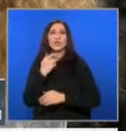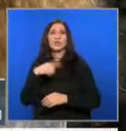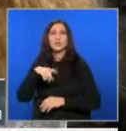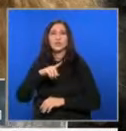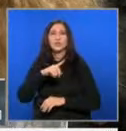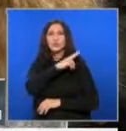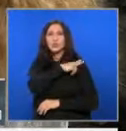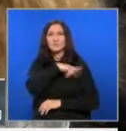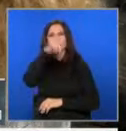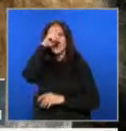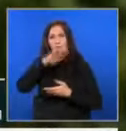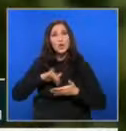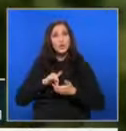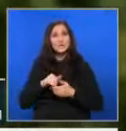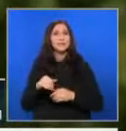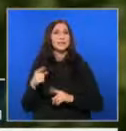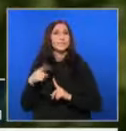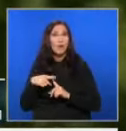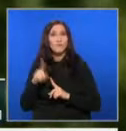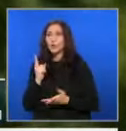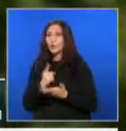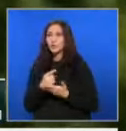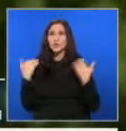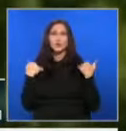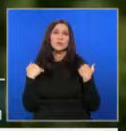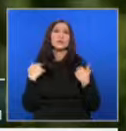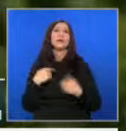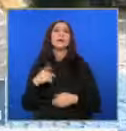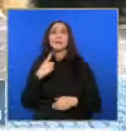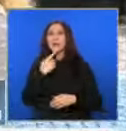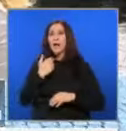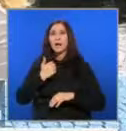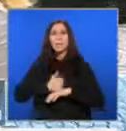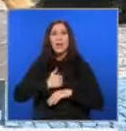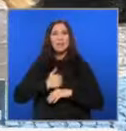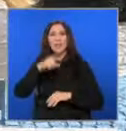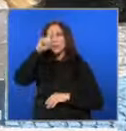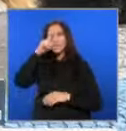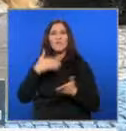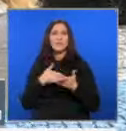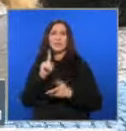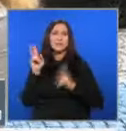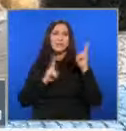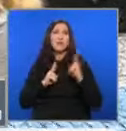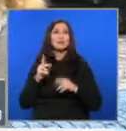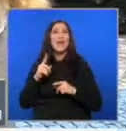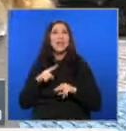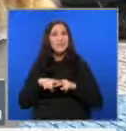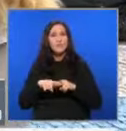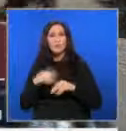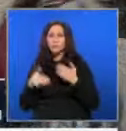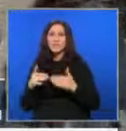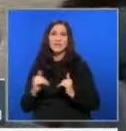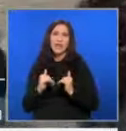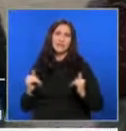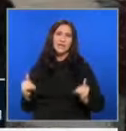Иван Таков, който наложи кандидатурата на Григорова за кмет на София, въпреки несъгласието на Нинова и впоследствие се раздели с поста си, коментира за По света и у